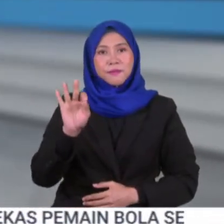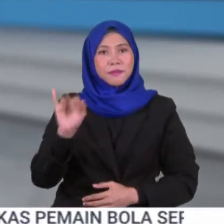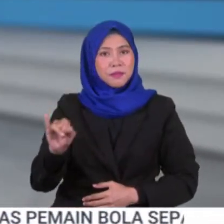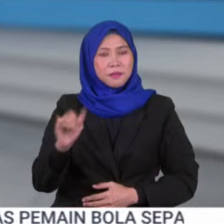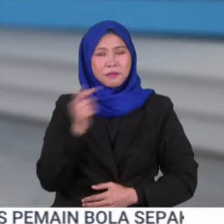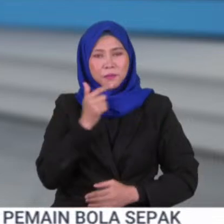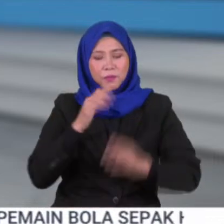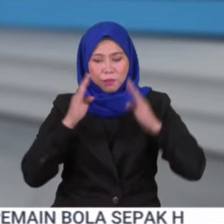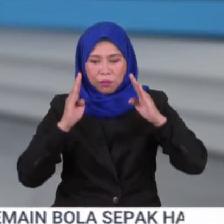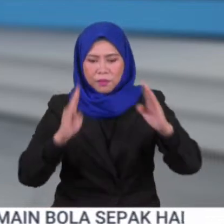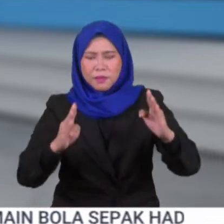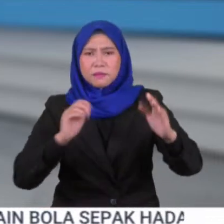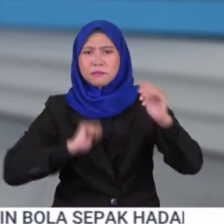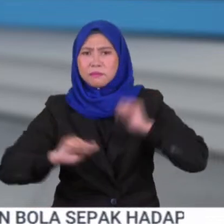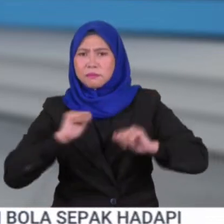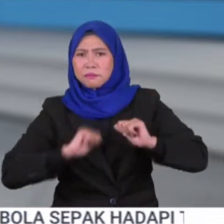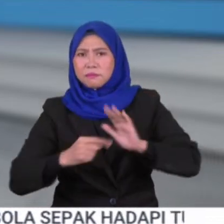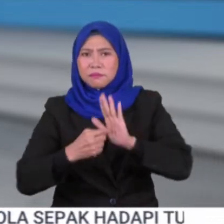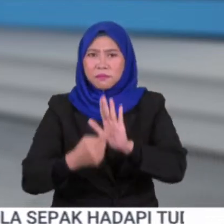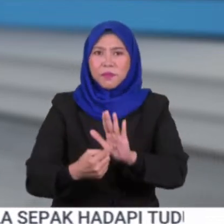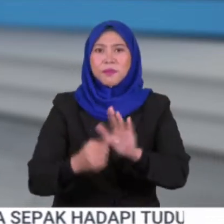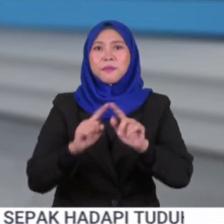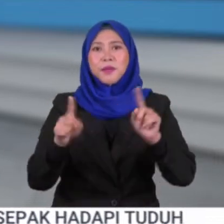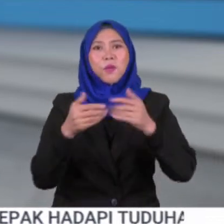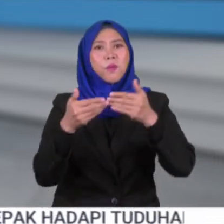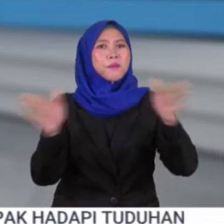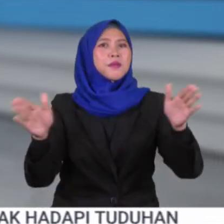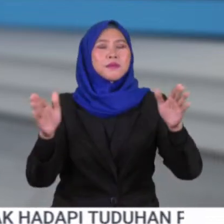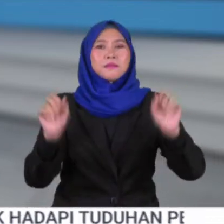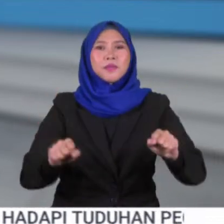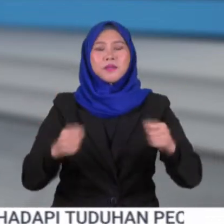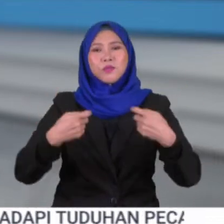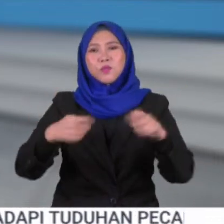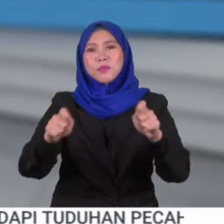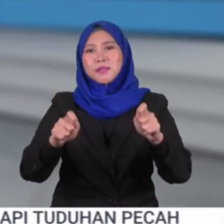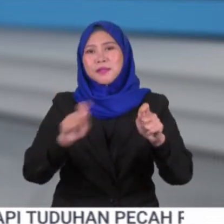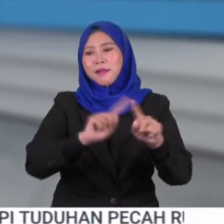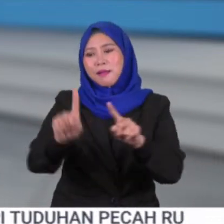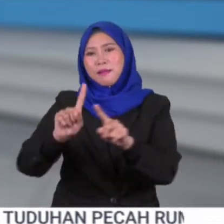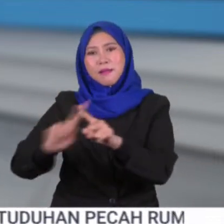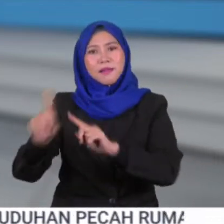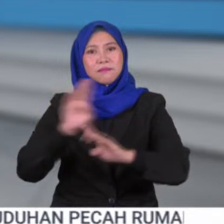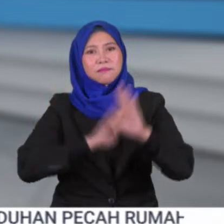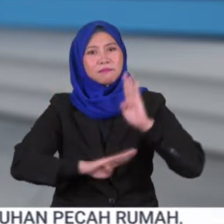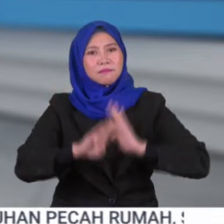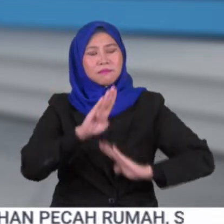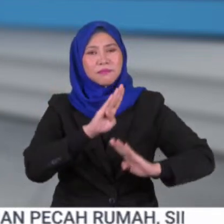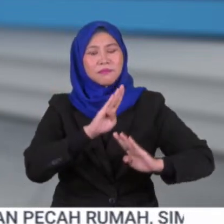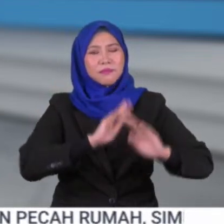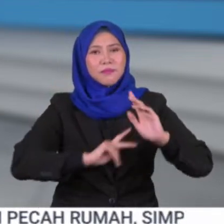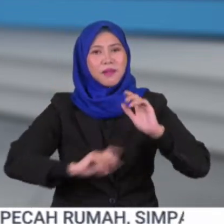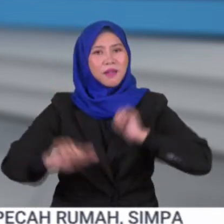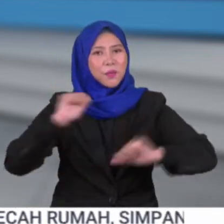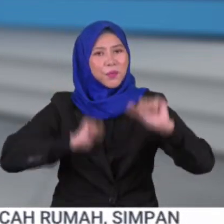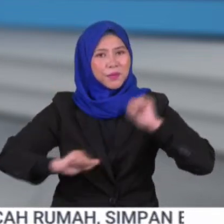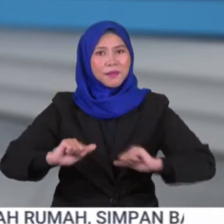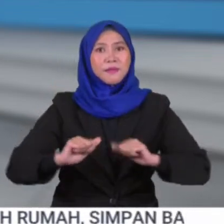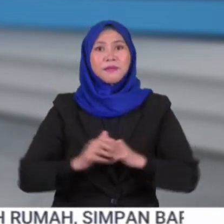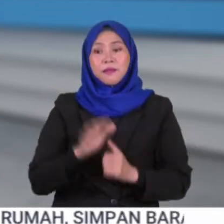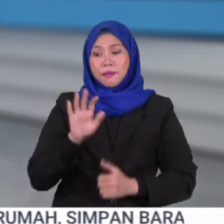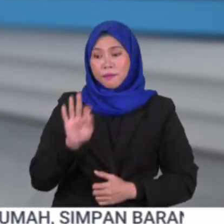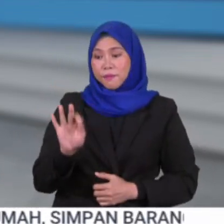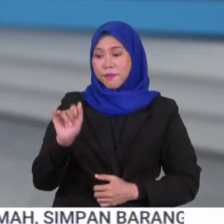hanya fokus kepada watak aksi. Sebaliknya, terbuka untuk mencuba pelbagai karakter dalam lakonannya. Jelas